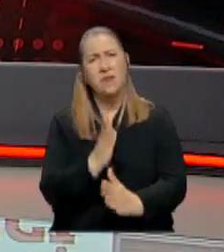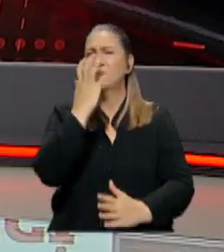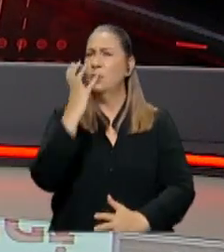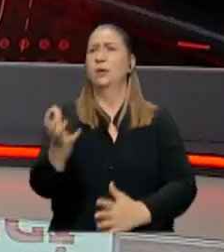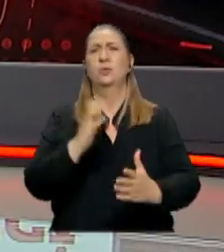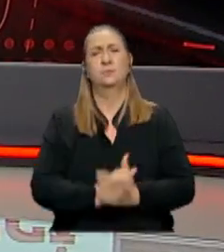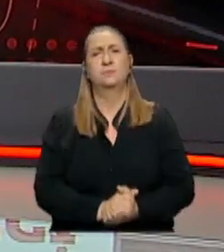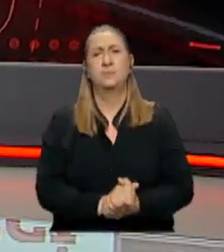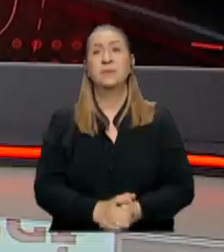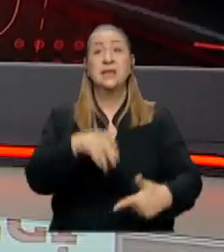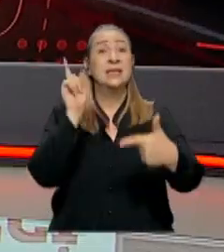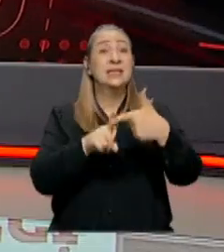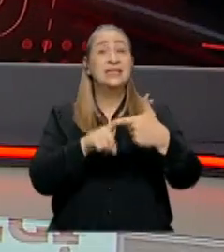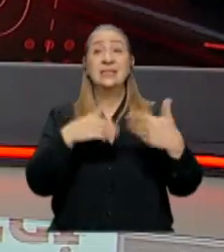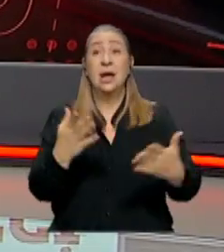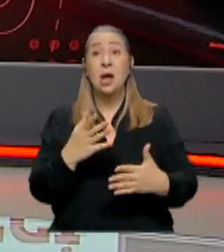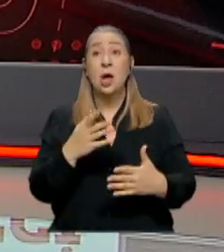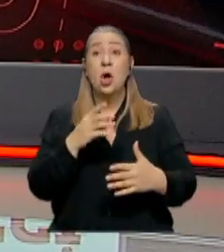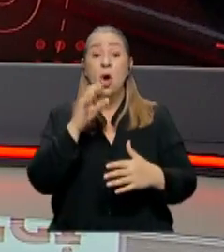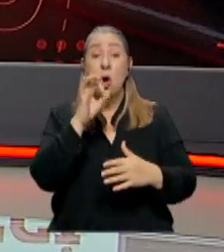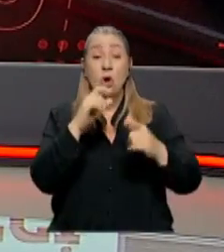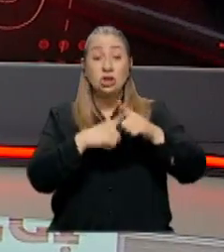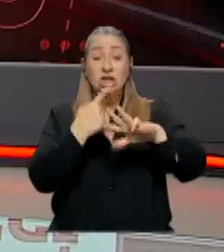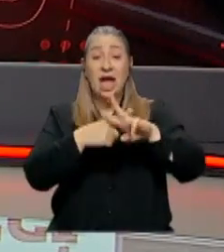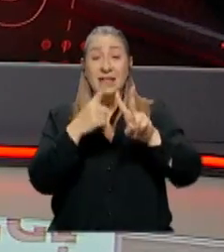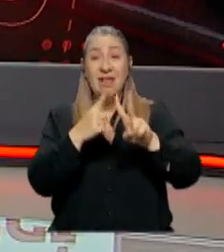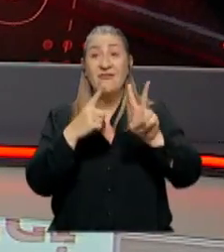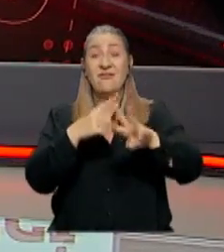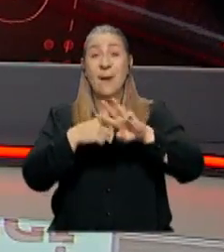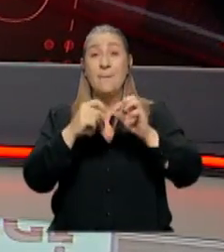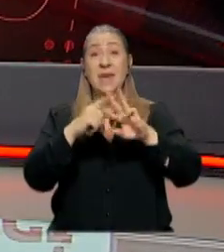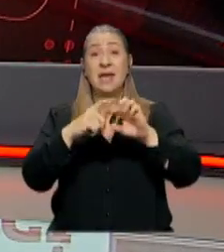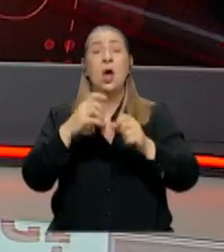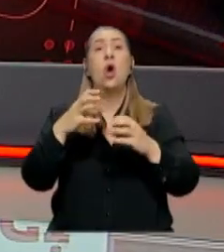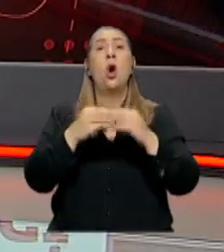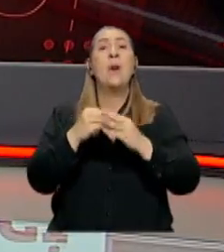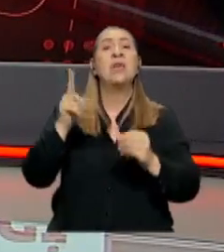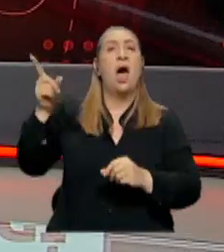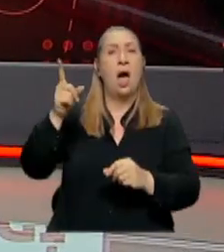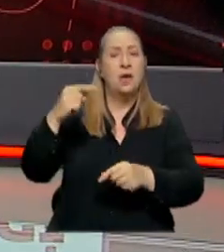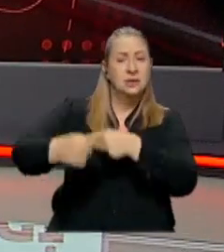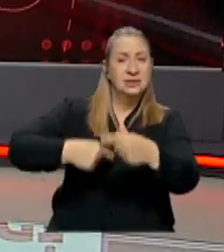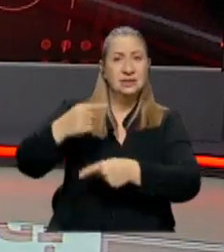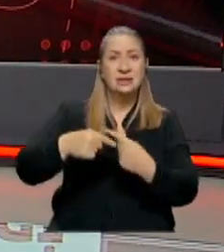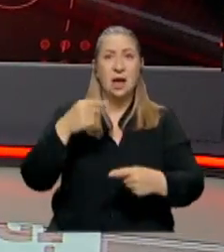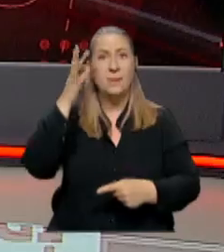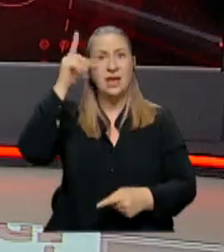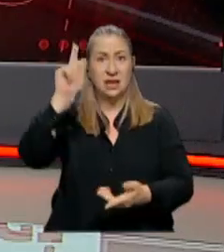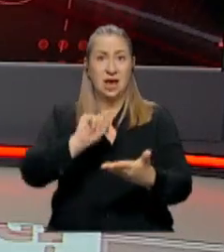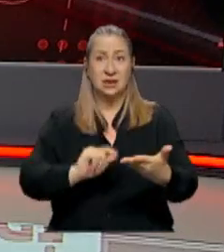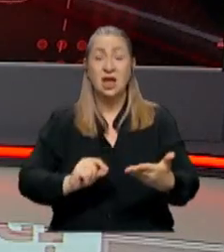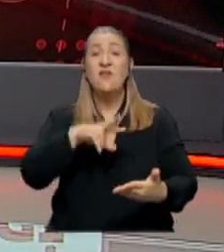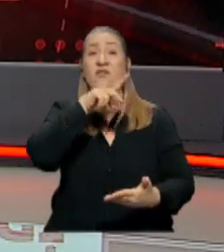öneriyorum. İkincisi de Eugene Weber'i okuyun. Romanya asıllı Amerikalı bir yazardır.